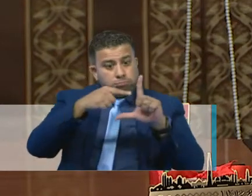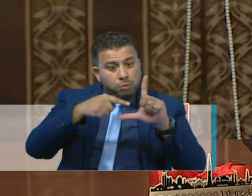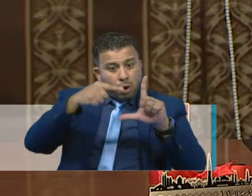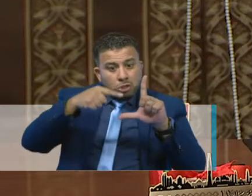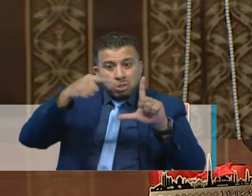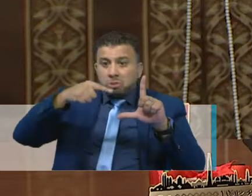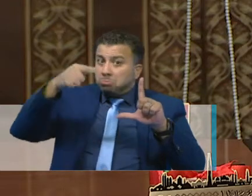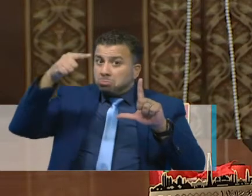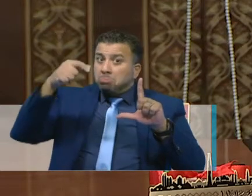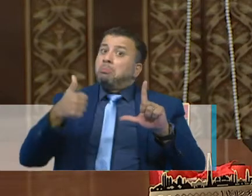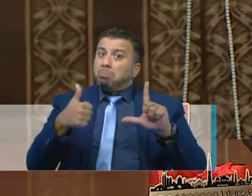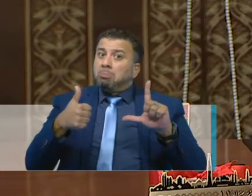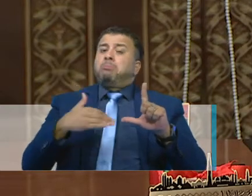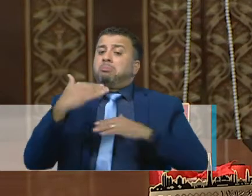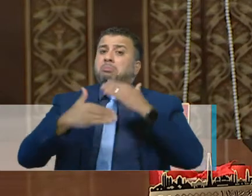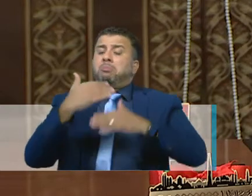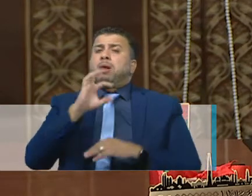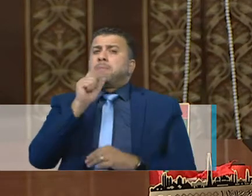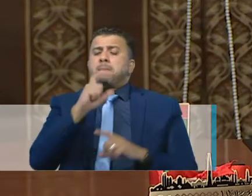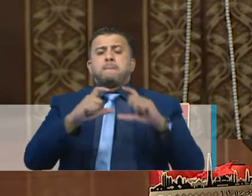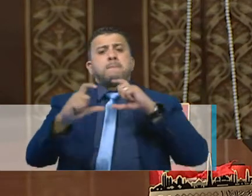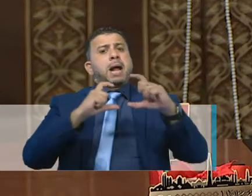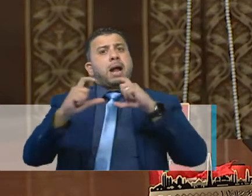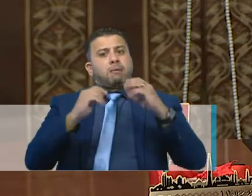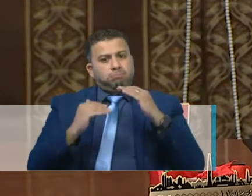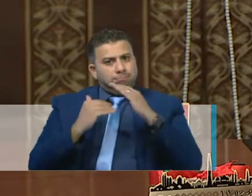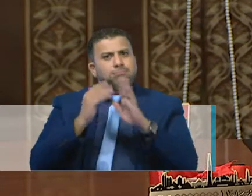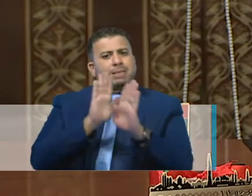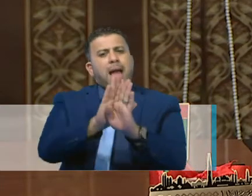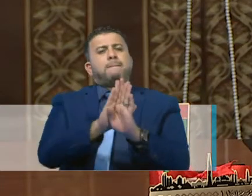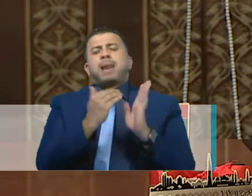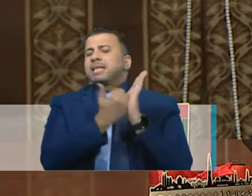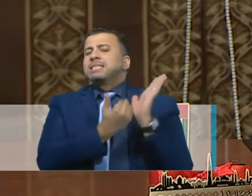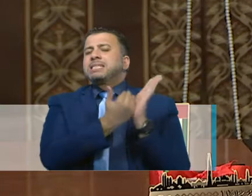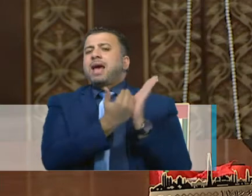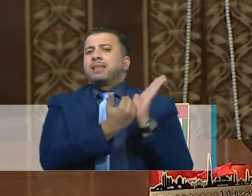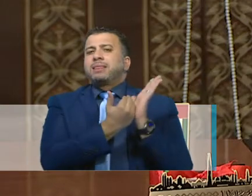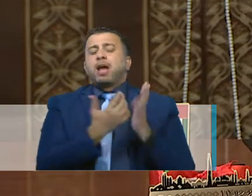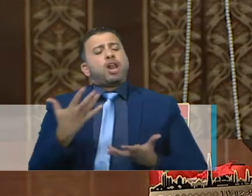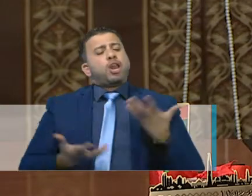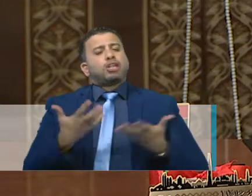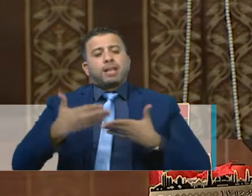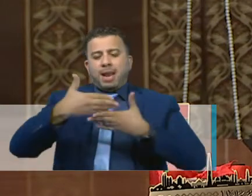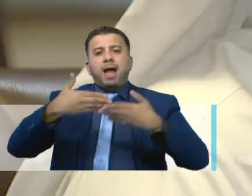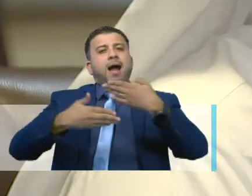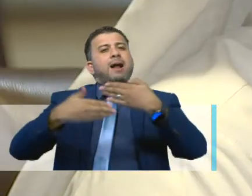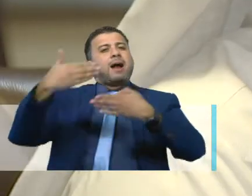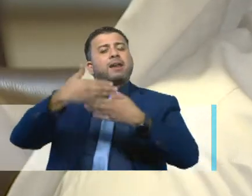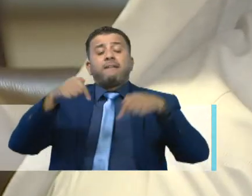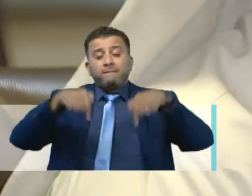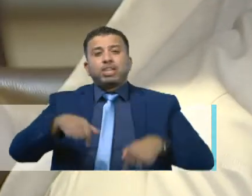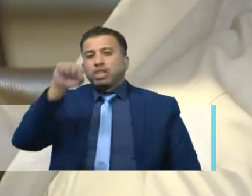جيد على عودة القطاع المصرفي في دعم الاقتصاد والنشاط العقاري في